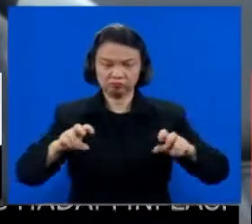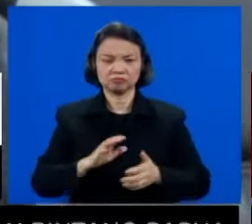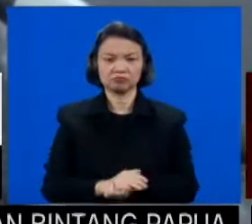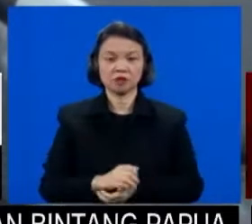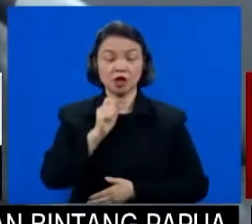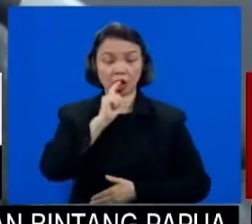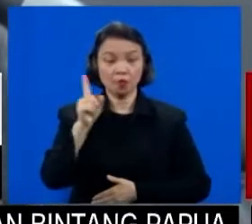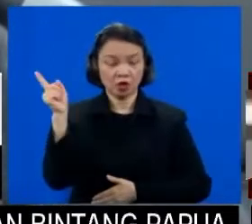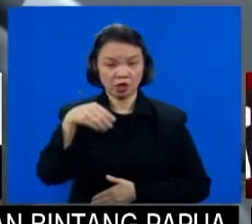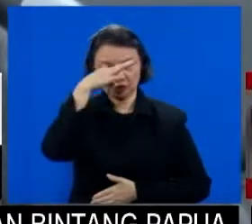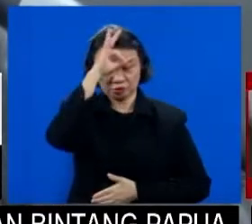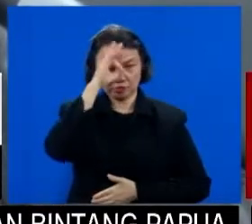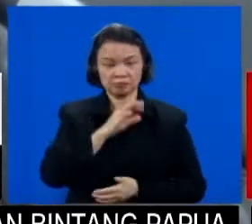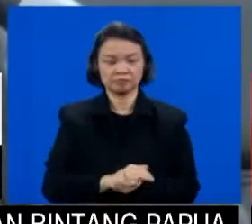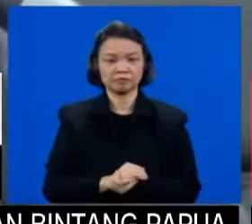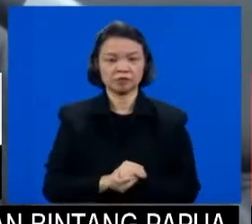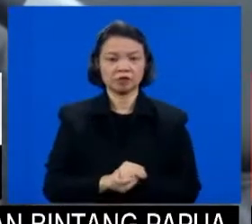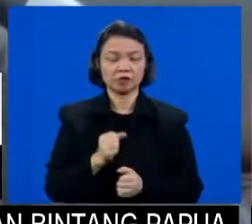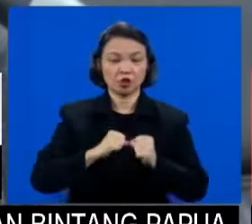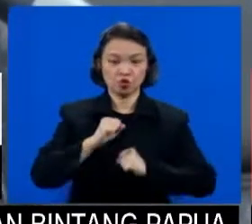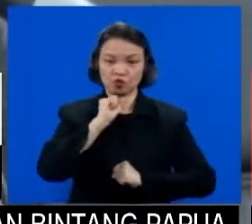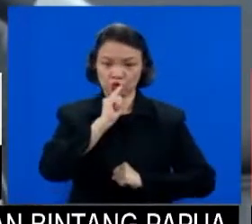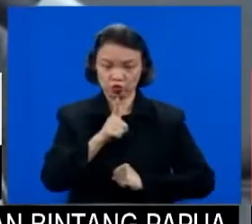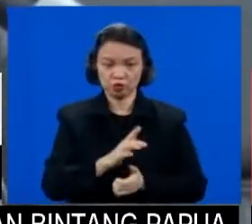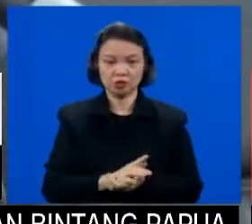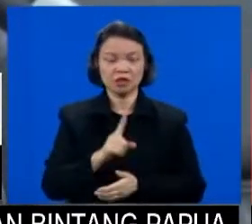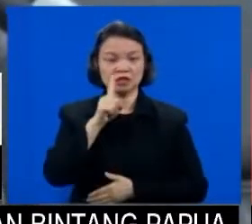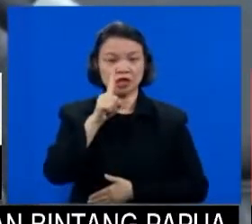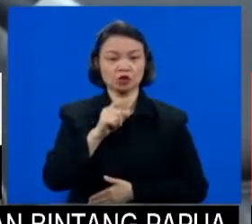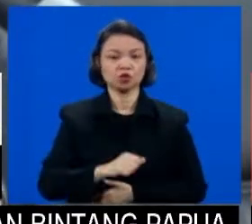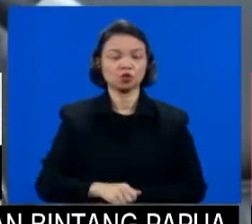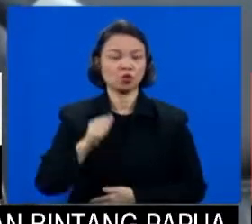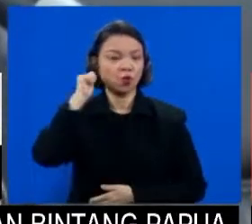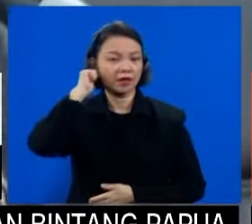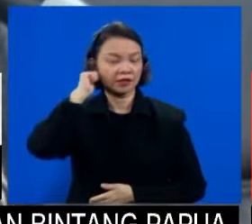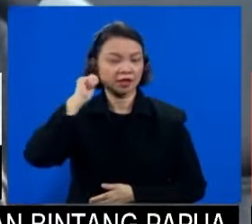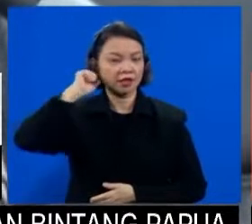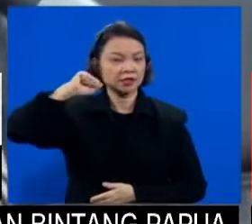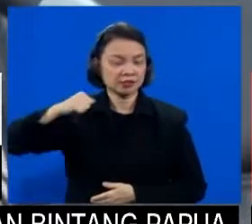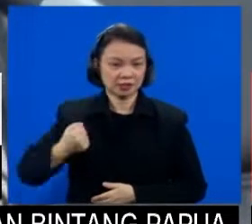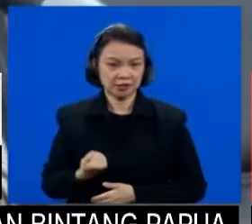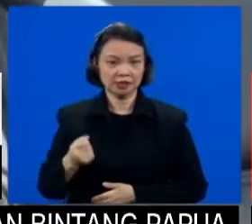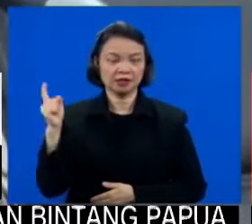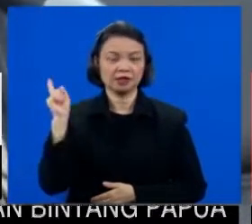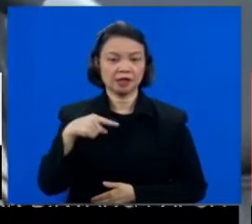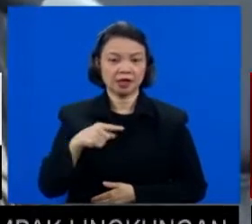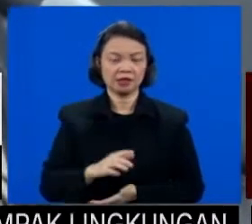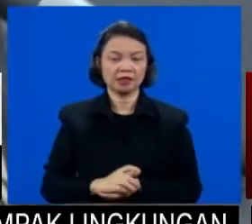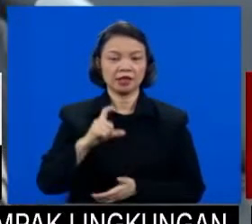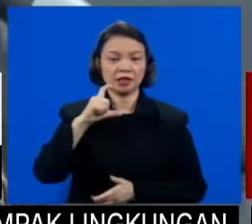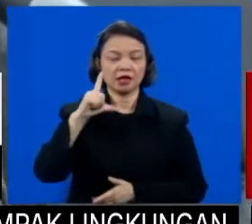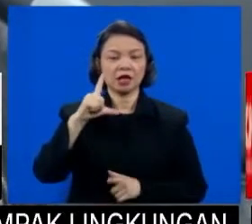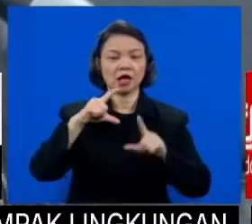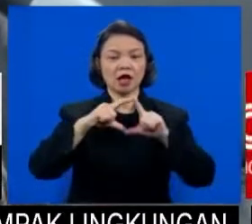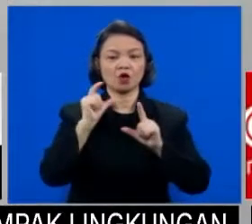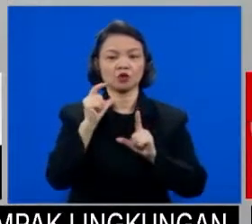ke Polda Metro atau dibuat itu dilakukan oleh seorang wanita yang istri daripada saudara Claudio